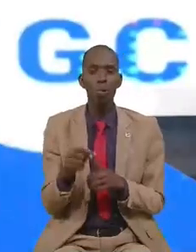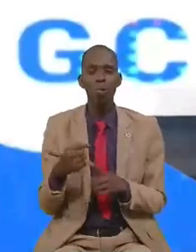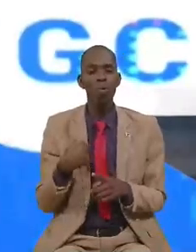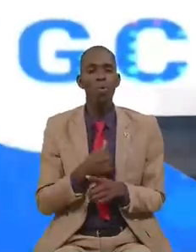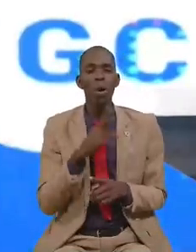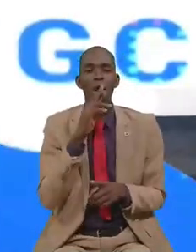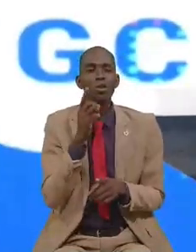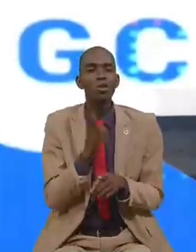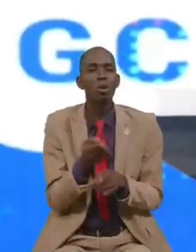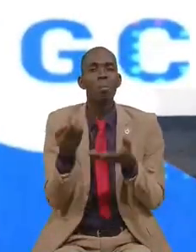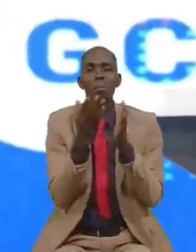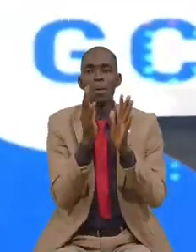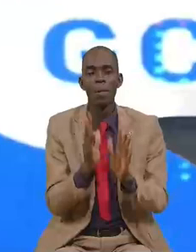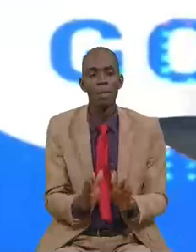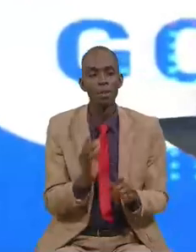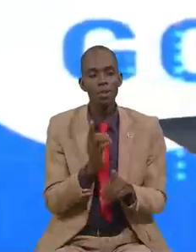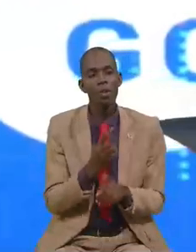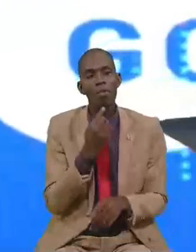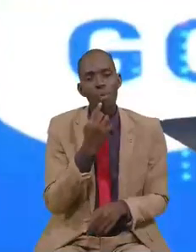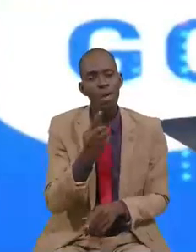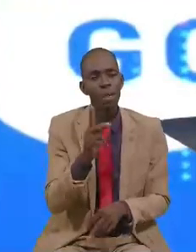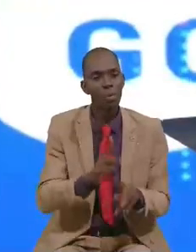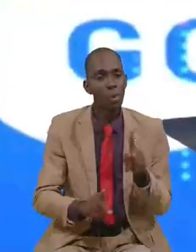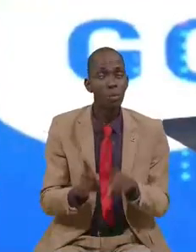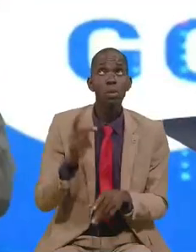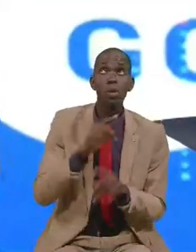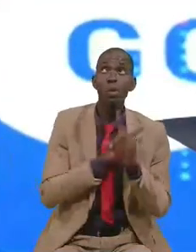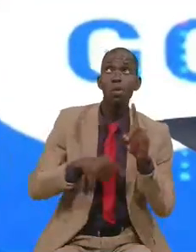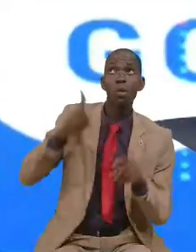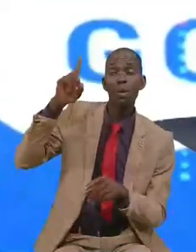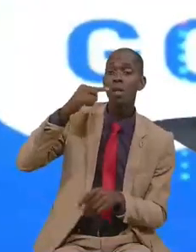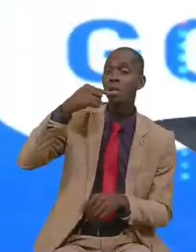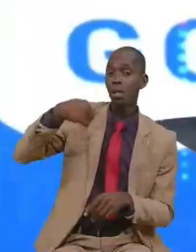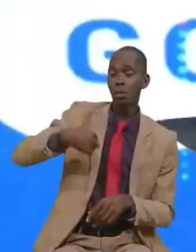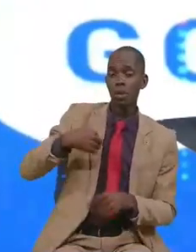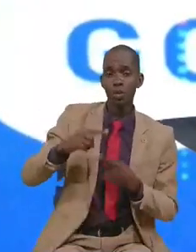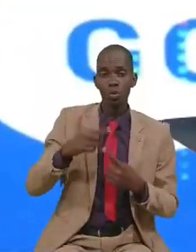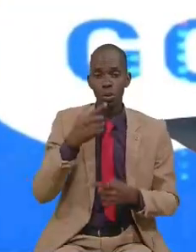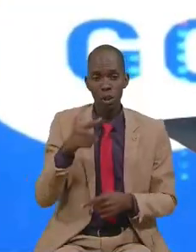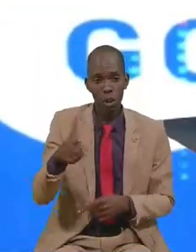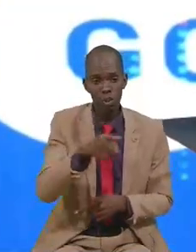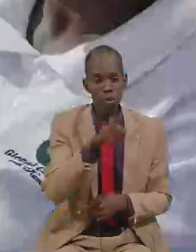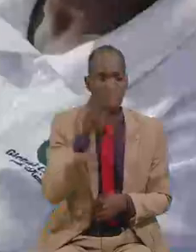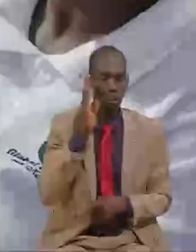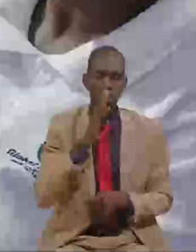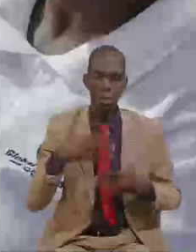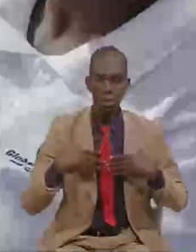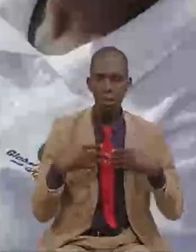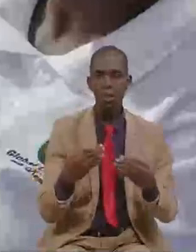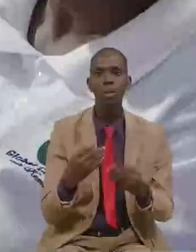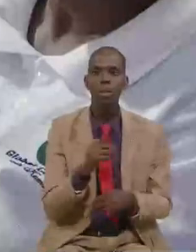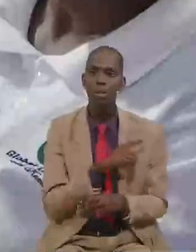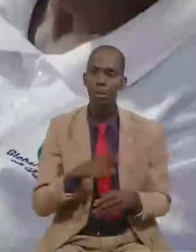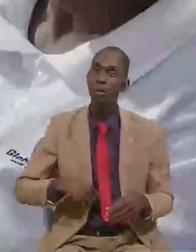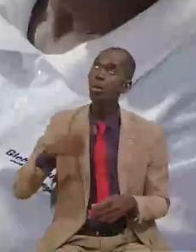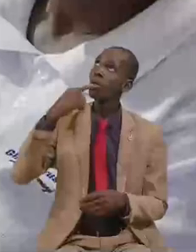messagers et nous allons dire aux gens ce que Dieu a dit de vous dire, que vous serez guéris. Le Seigneur me dit de